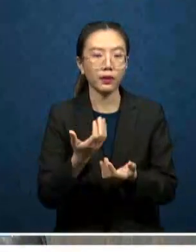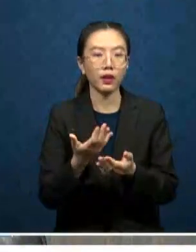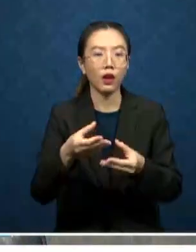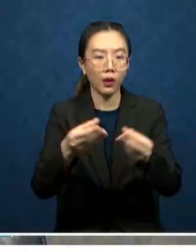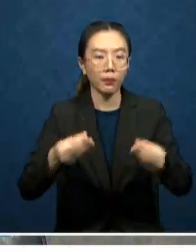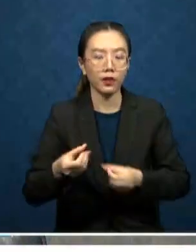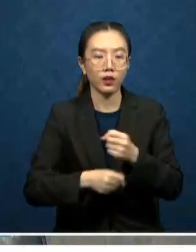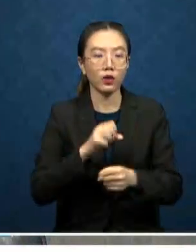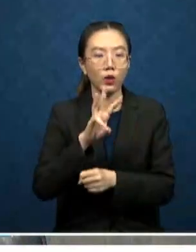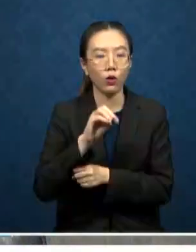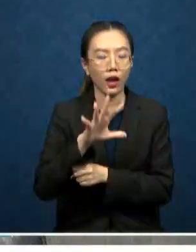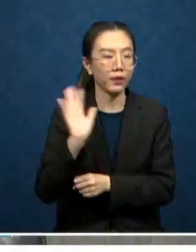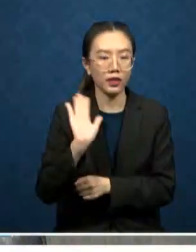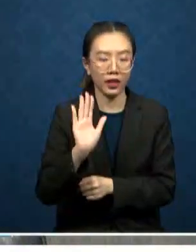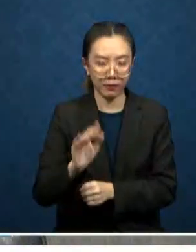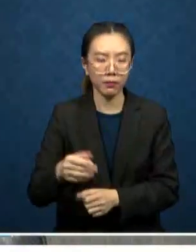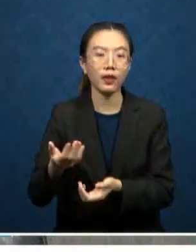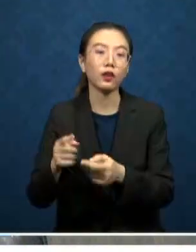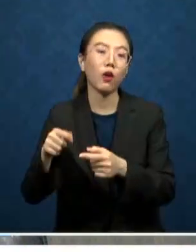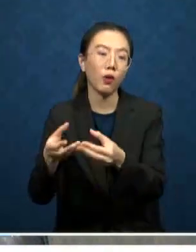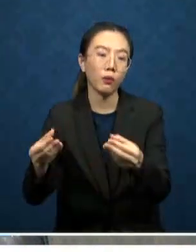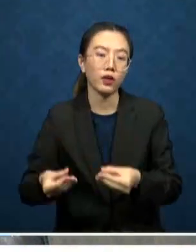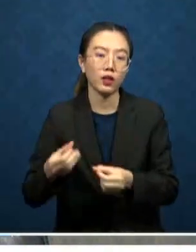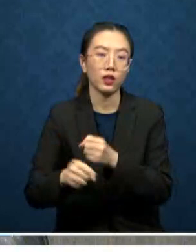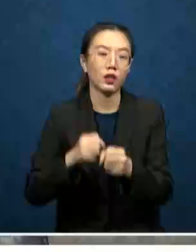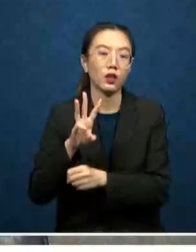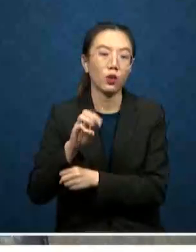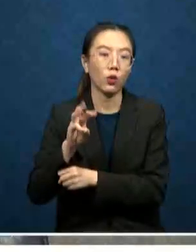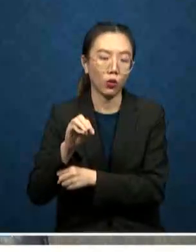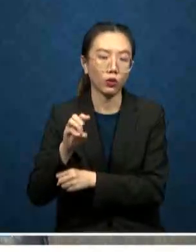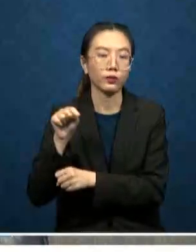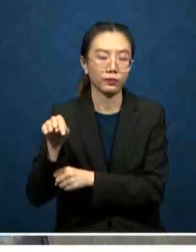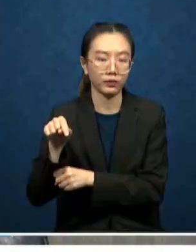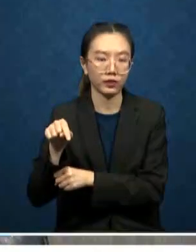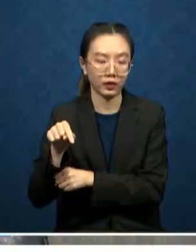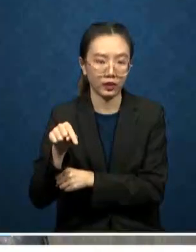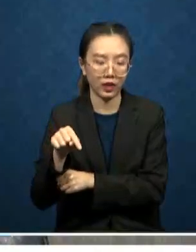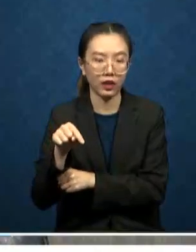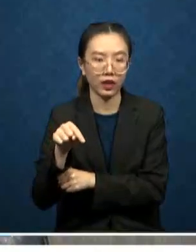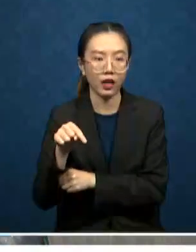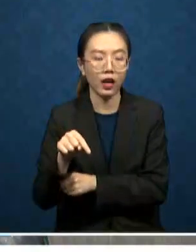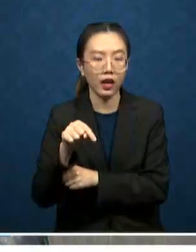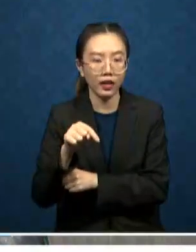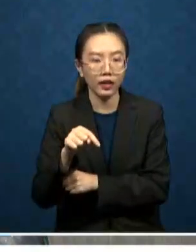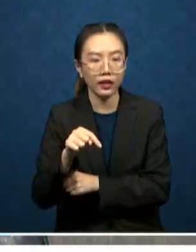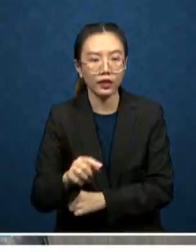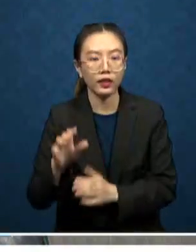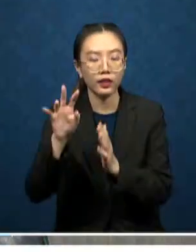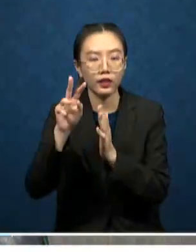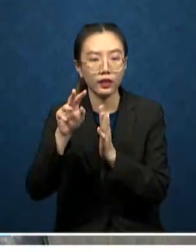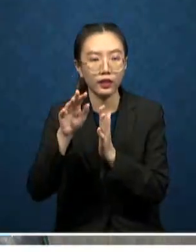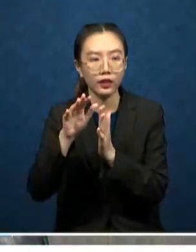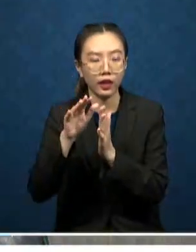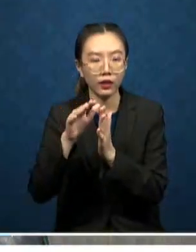เป็นปี 66นะครับฝากเอาไว้อยากจะให้มันมีงานวิจัยว่านโยบายสาธารณะอันเนี้ยนะ